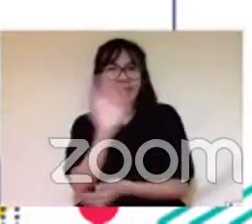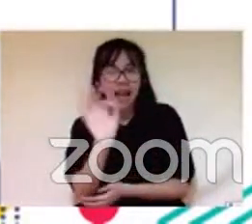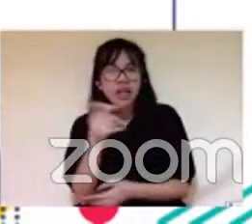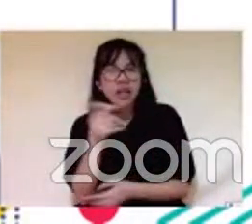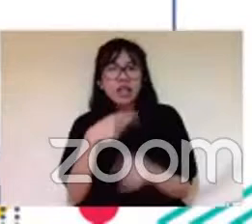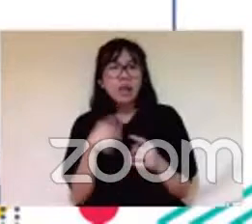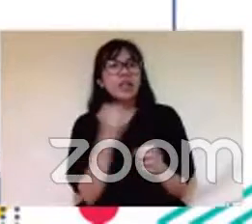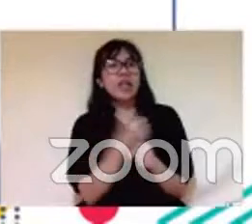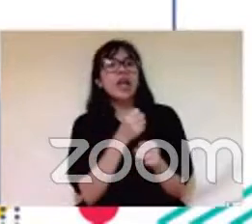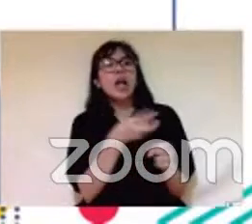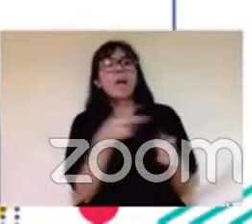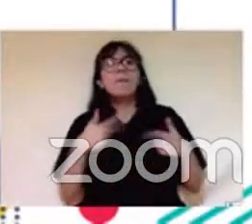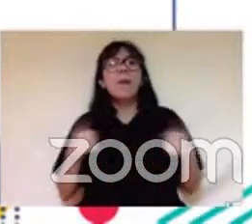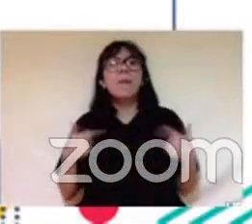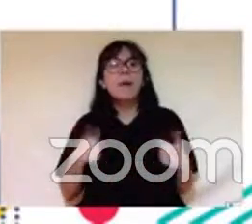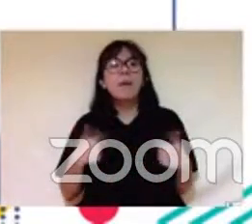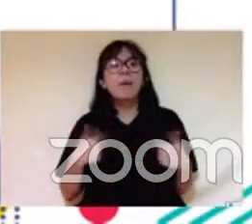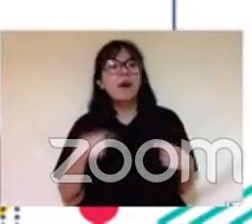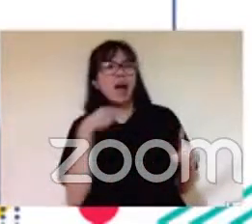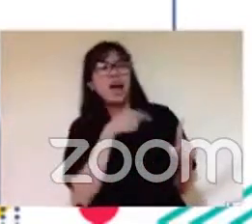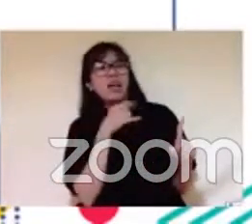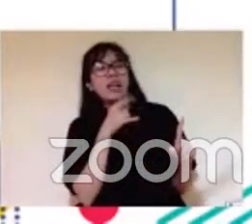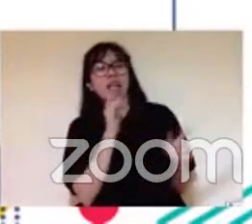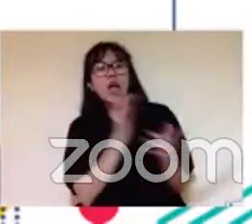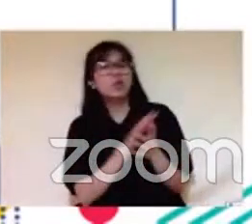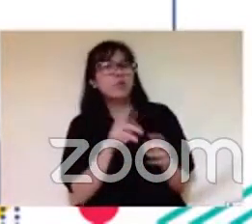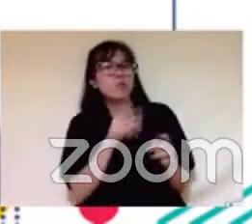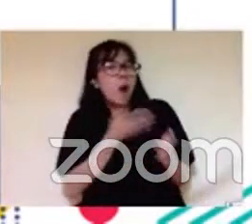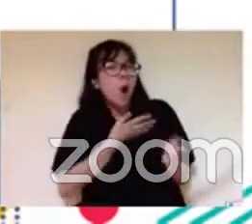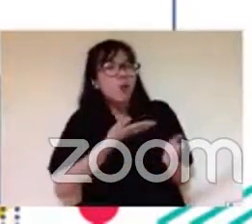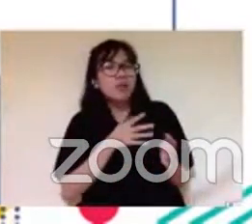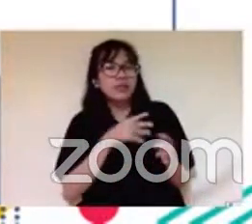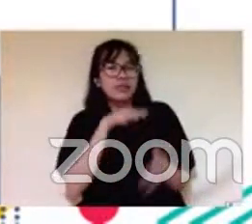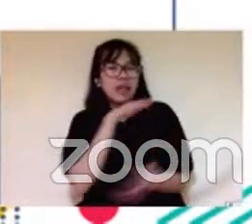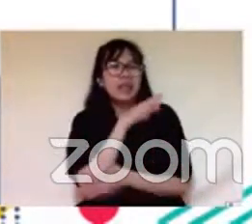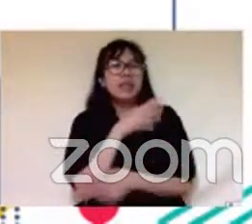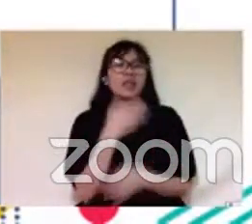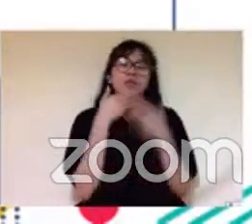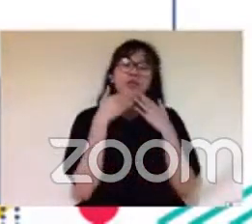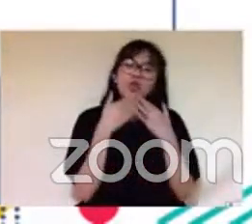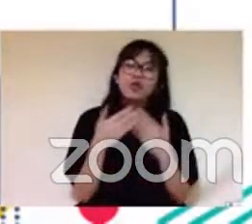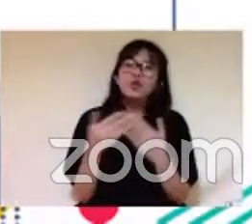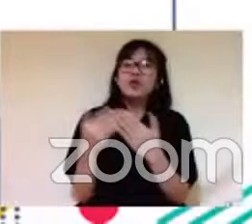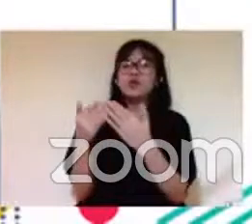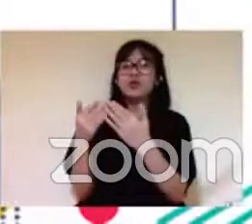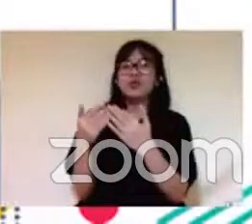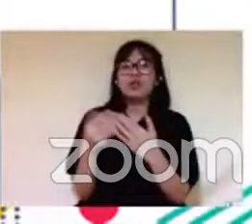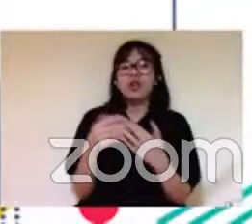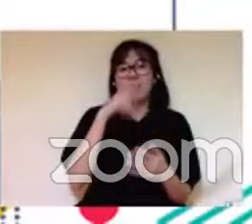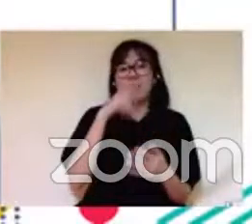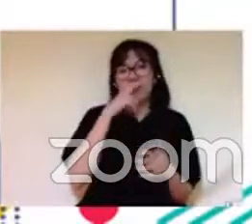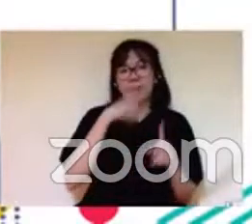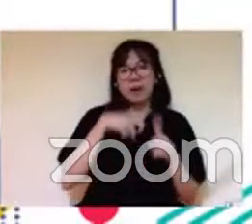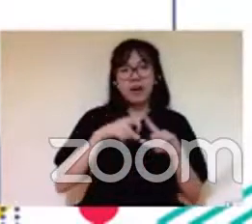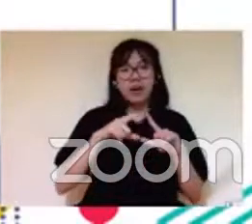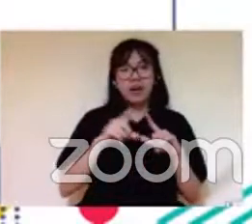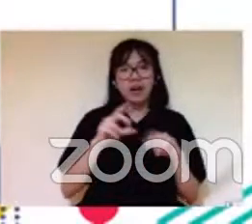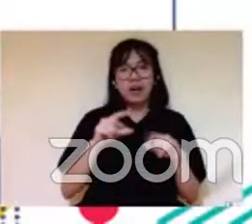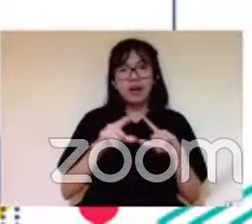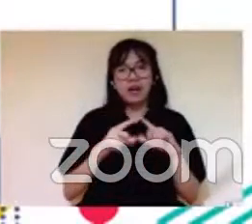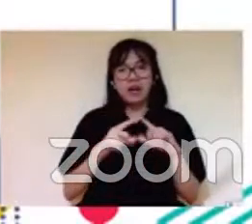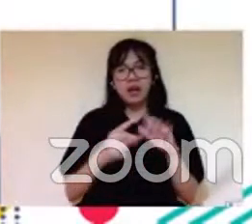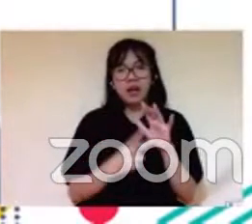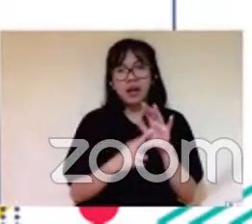diri kita, bahkan untuk masyarakat. Kita bersyukur sudah ada Pak Karenia dengan produk dan institusinya